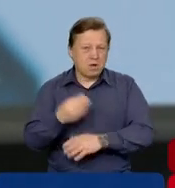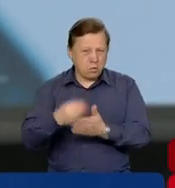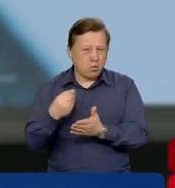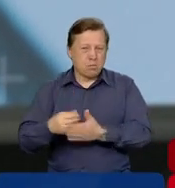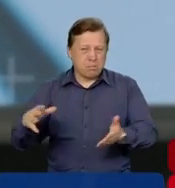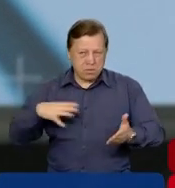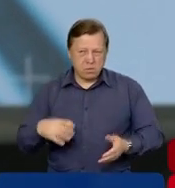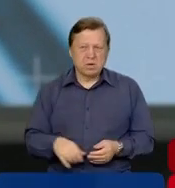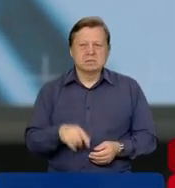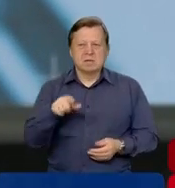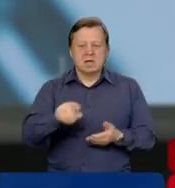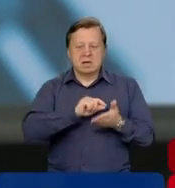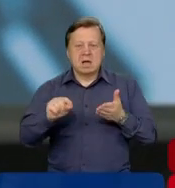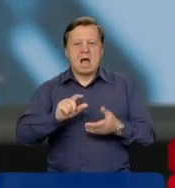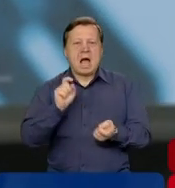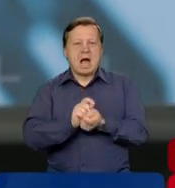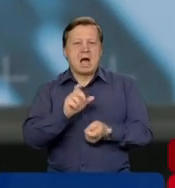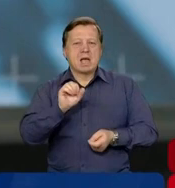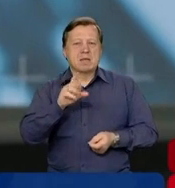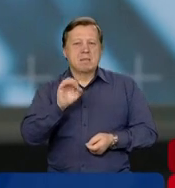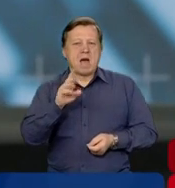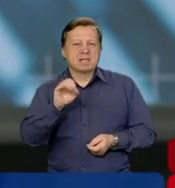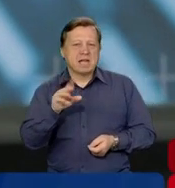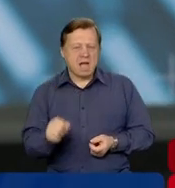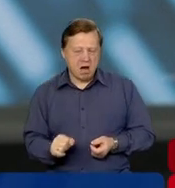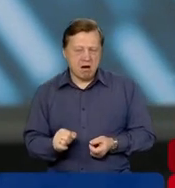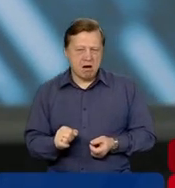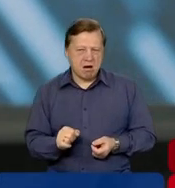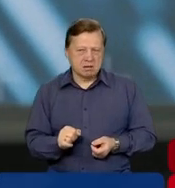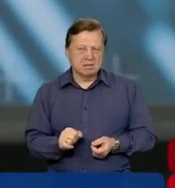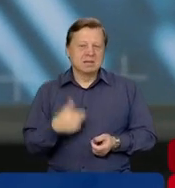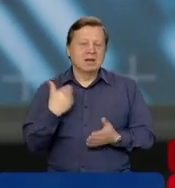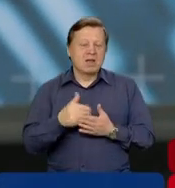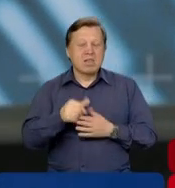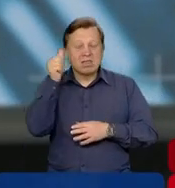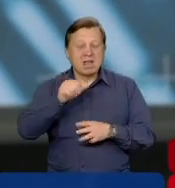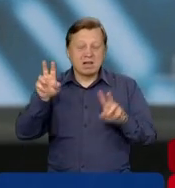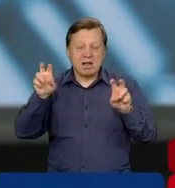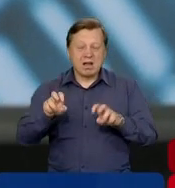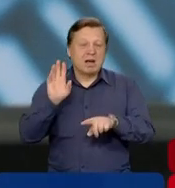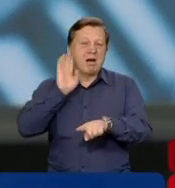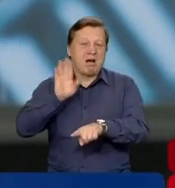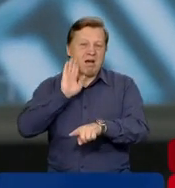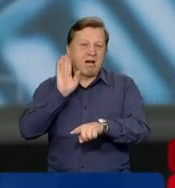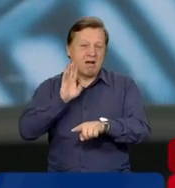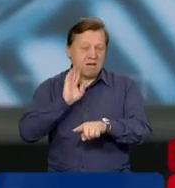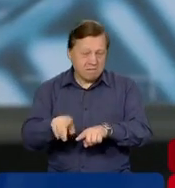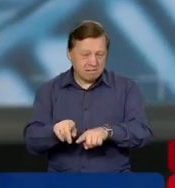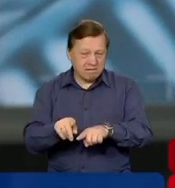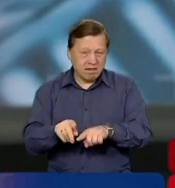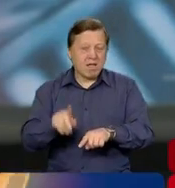to były opisane jako żele bakteriobójcze, więc w związku z czym część tych nazw zostało, te nalepki są. Tym